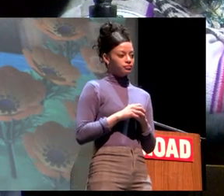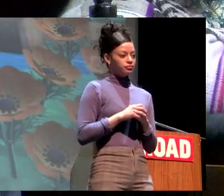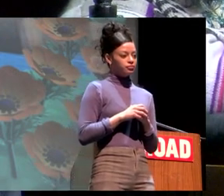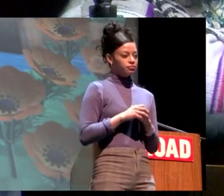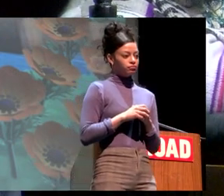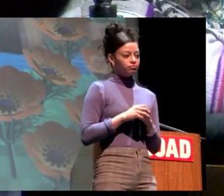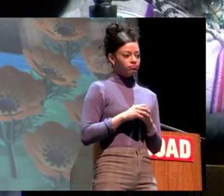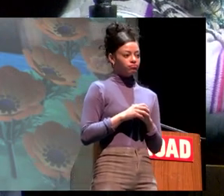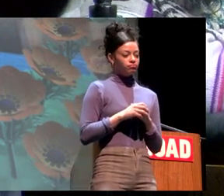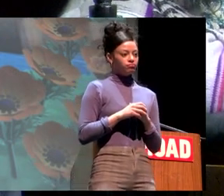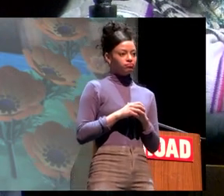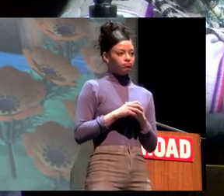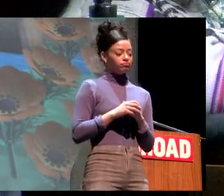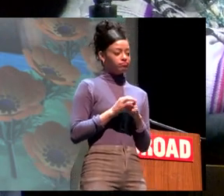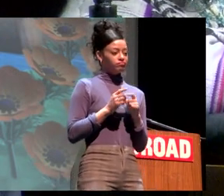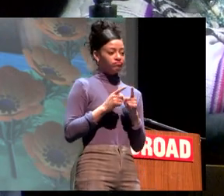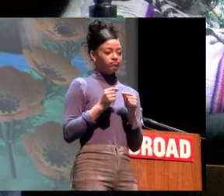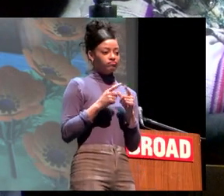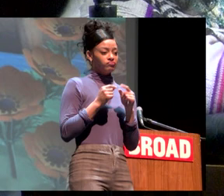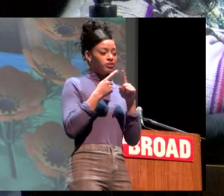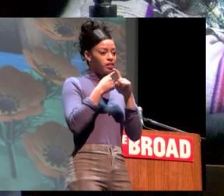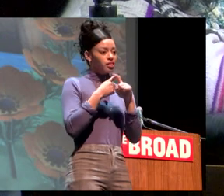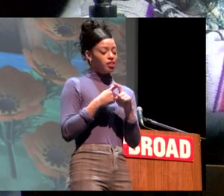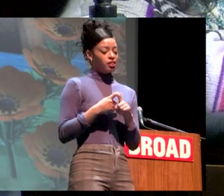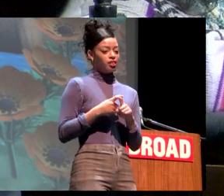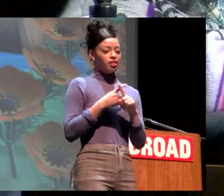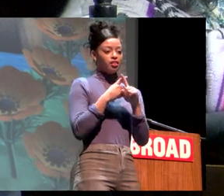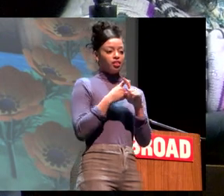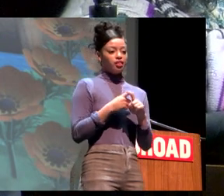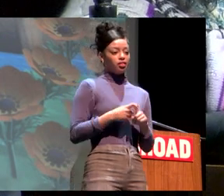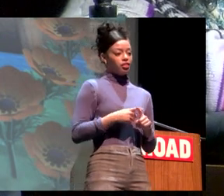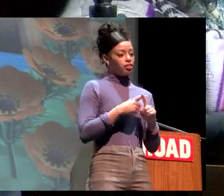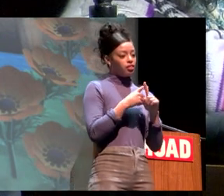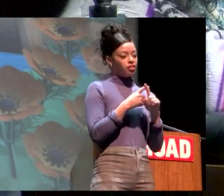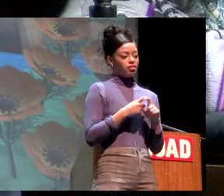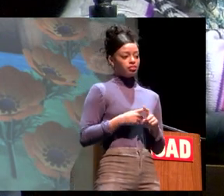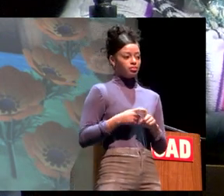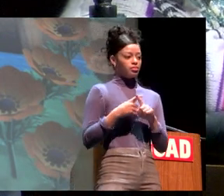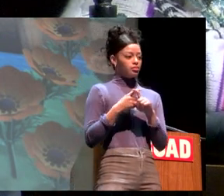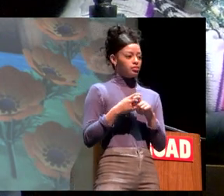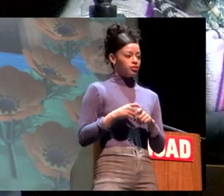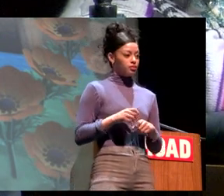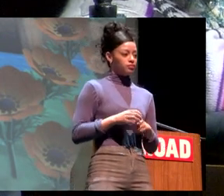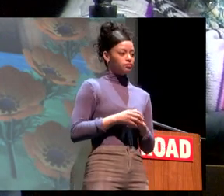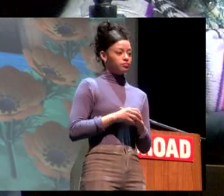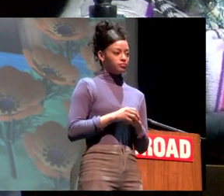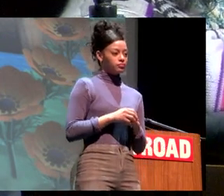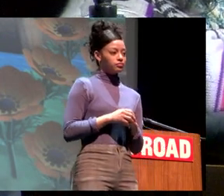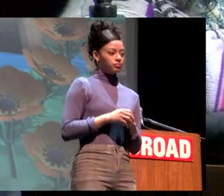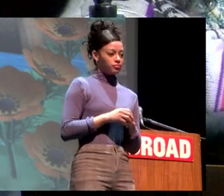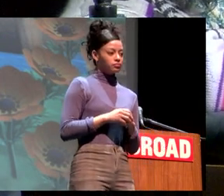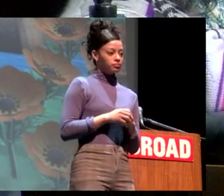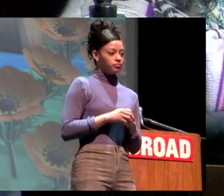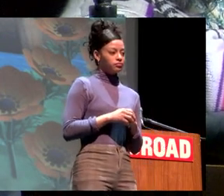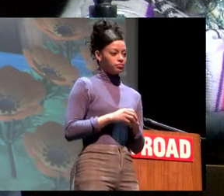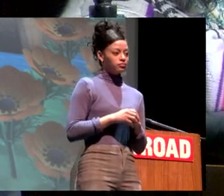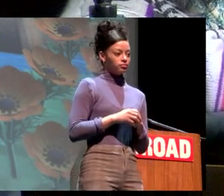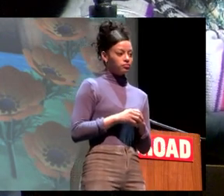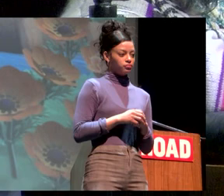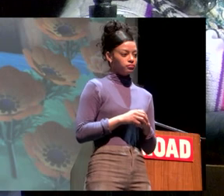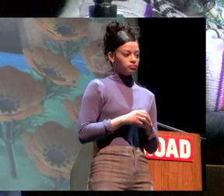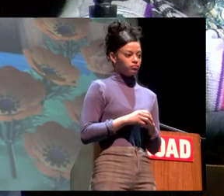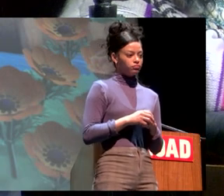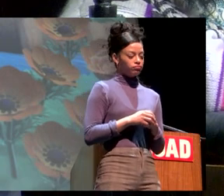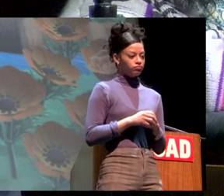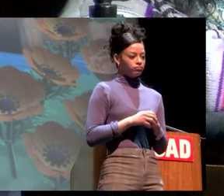があるから一緒に見に行こうねって言ったのね。それで見に行こうねって言われたけど、いや、今パンデミックだから、花火大会や